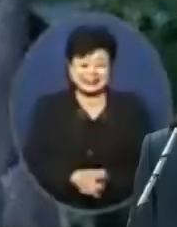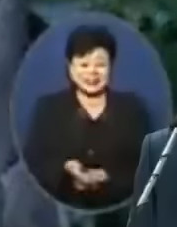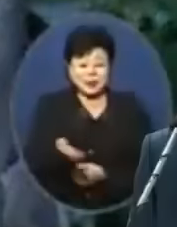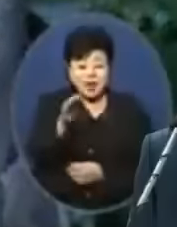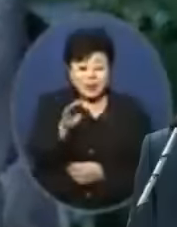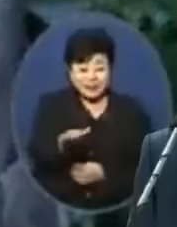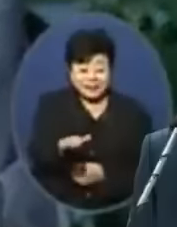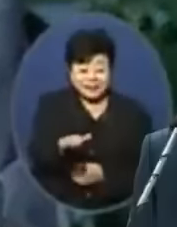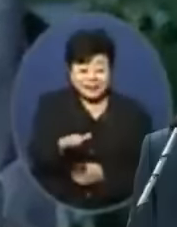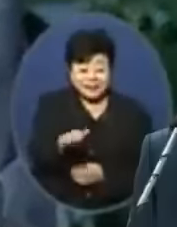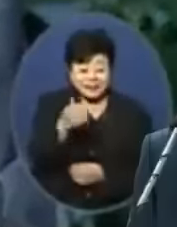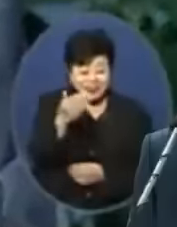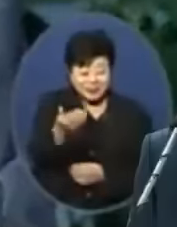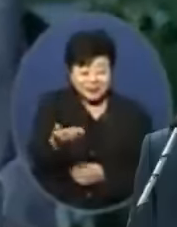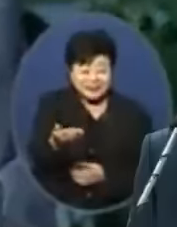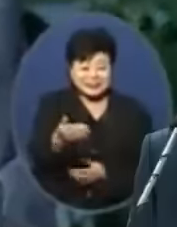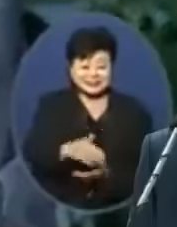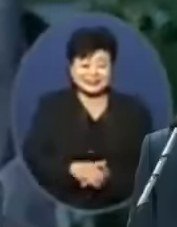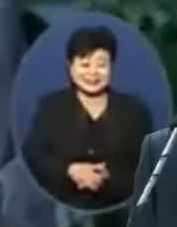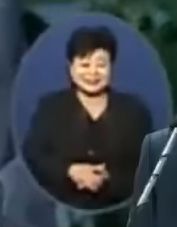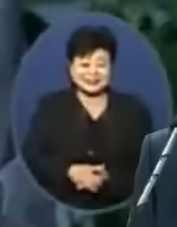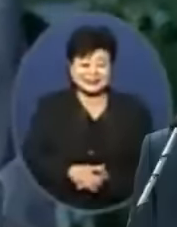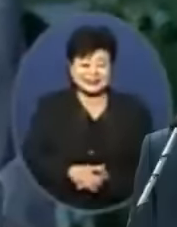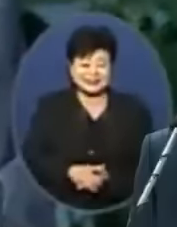그러면 여러분이